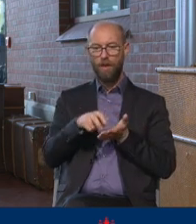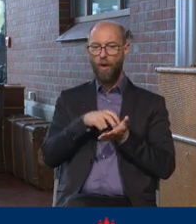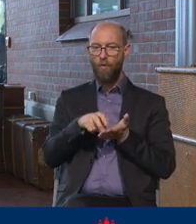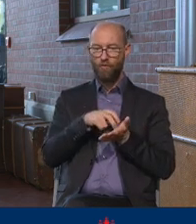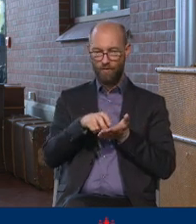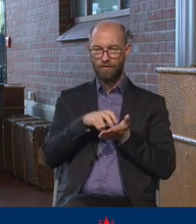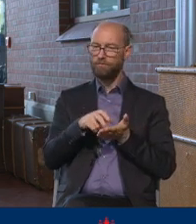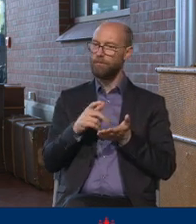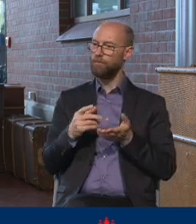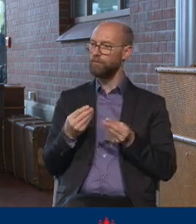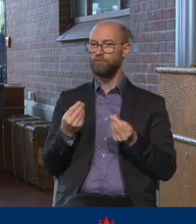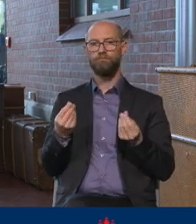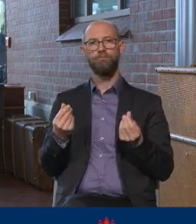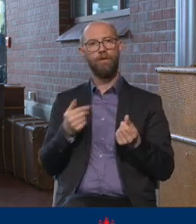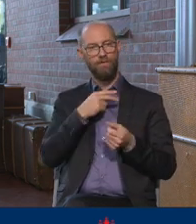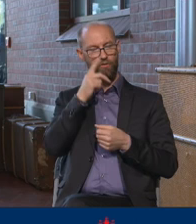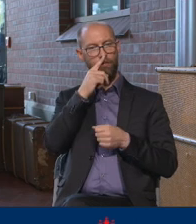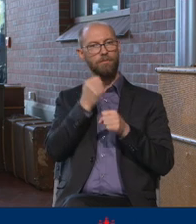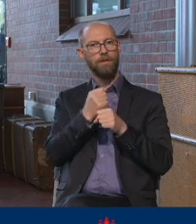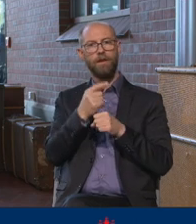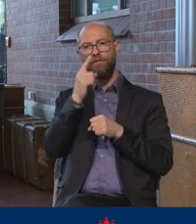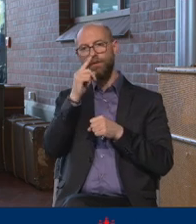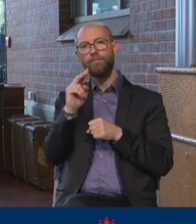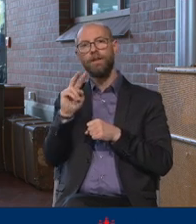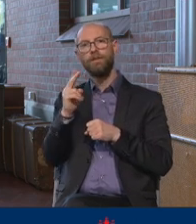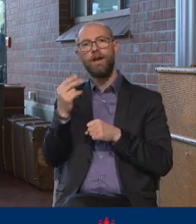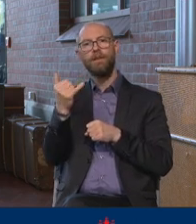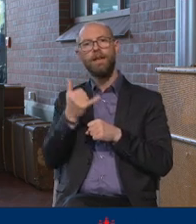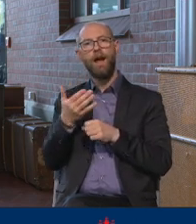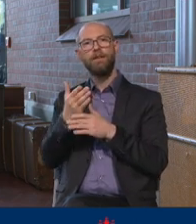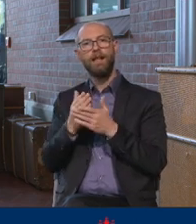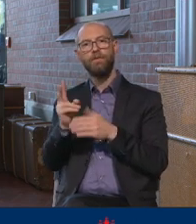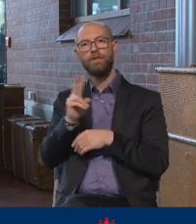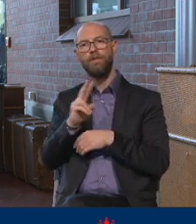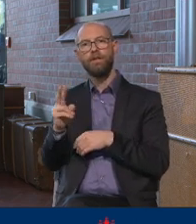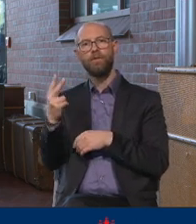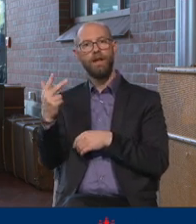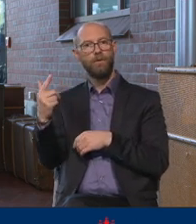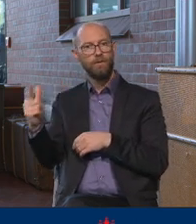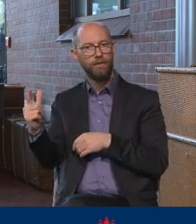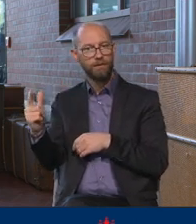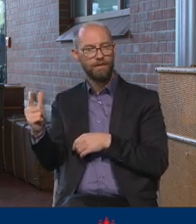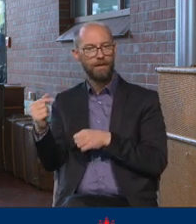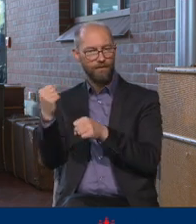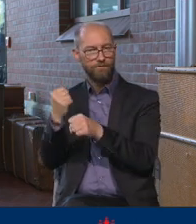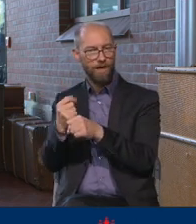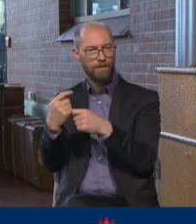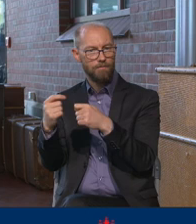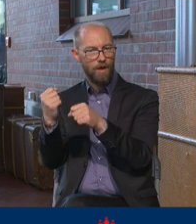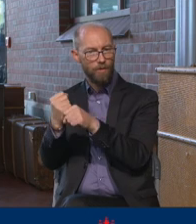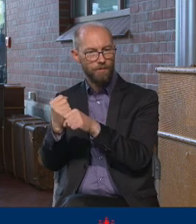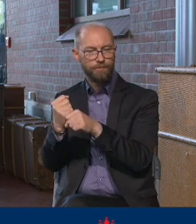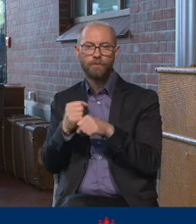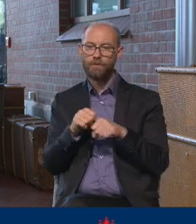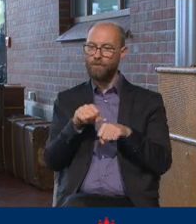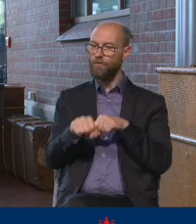2023 zweite jahreshälfte fertiggestellt sein wird oder als fahrradfahrer zu fahren nahezu sieben